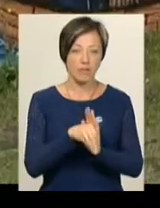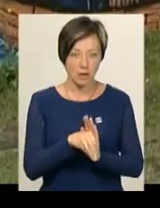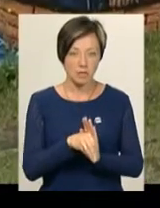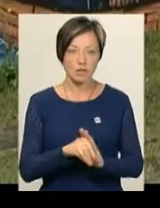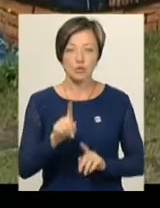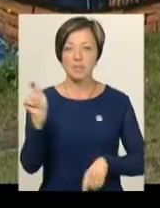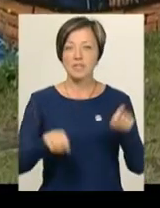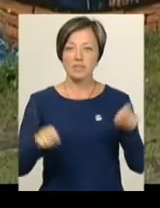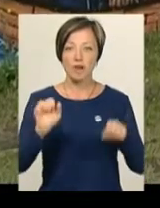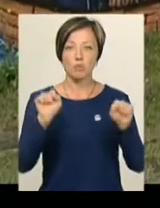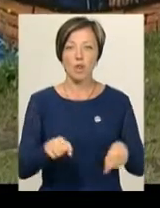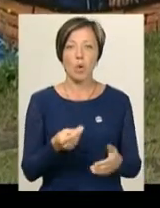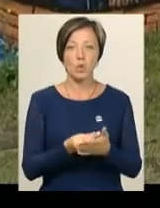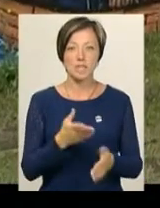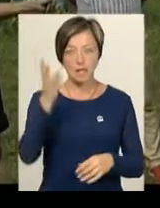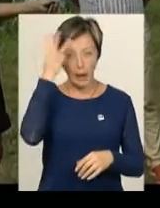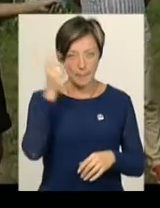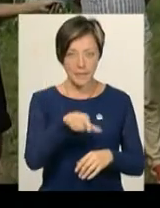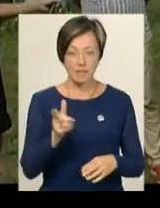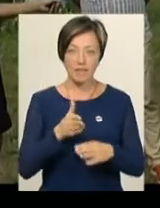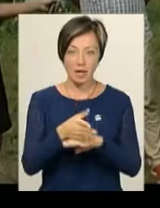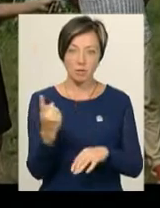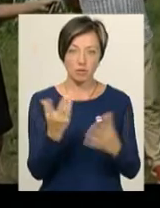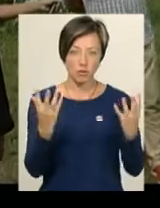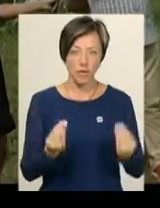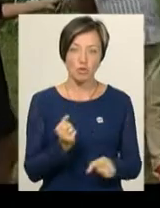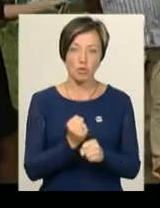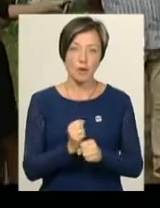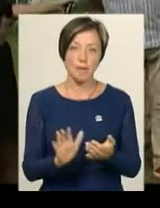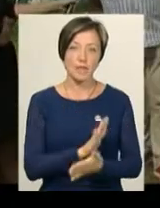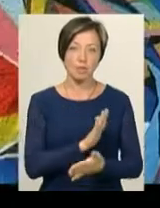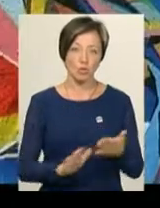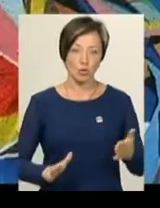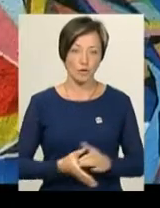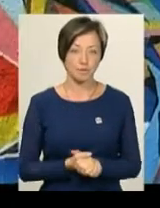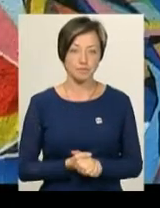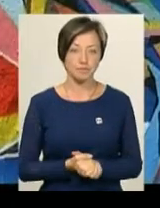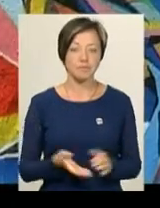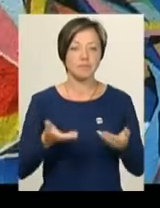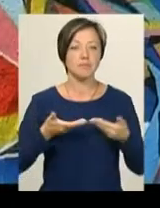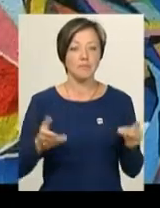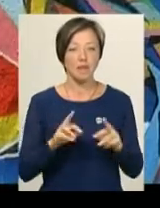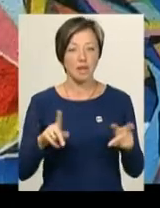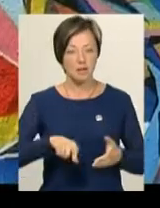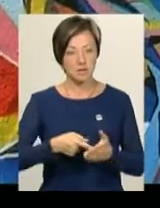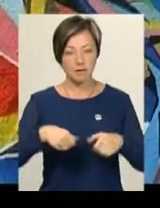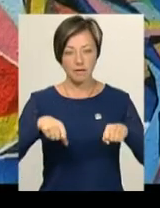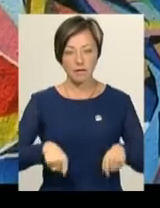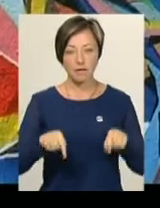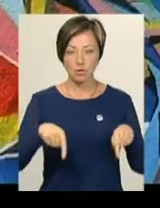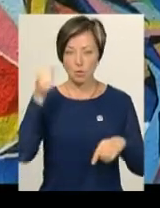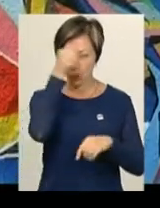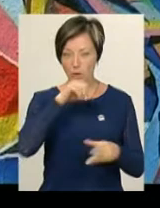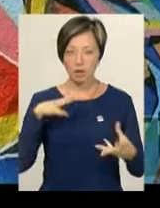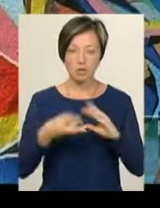Щоб фестиваль змогли оцінити хмельничани, вхід на перший день зробили безкоштовним. Ми, як муніципалітет, цього року, це